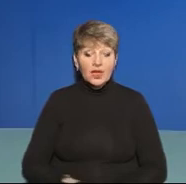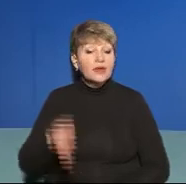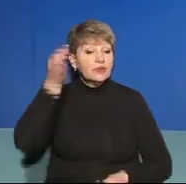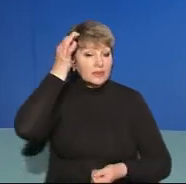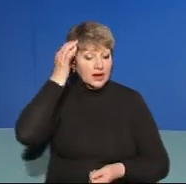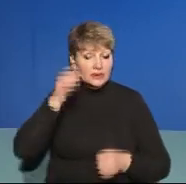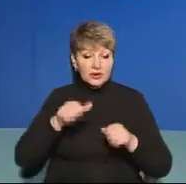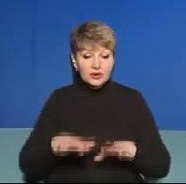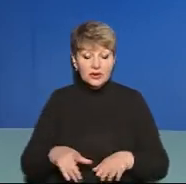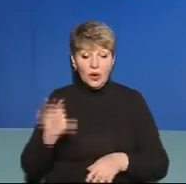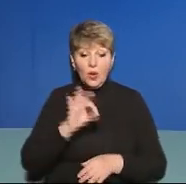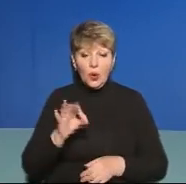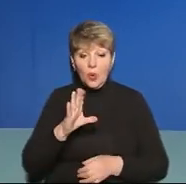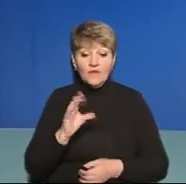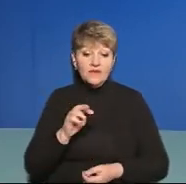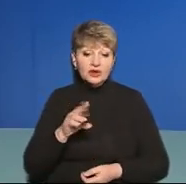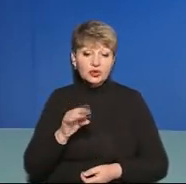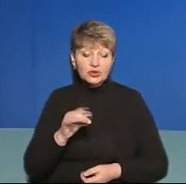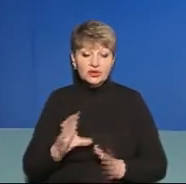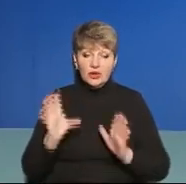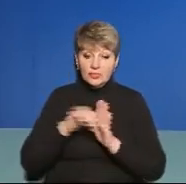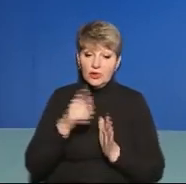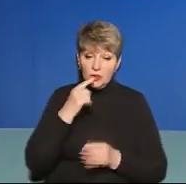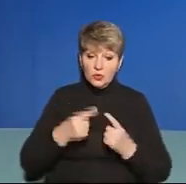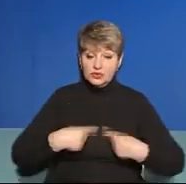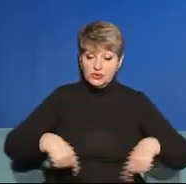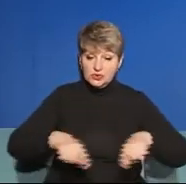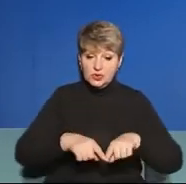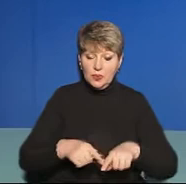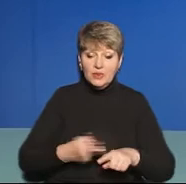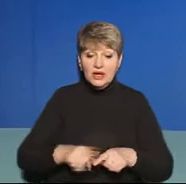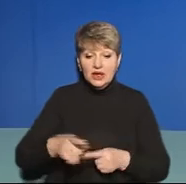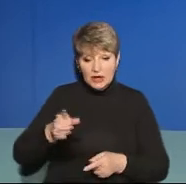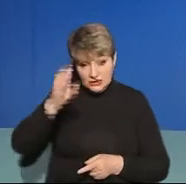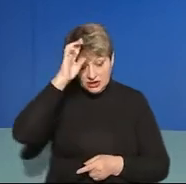Нагадаю, рішення про зарахування Ватутіного до червоної зони Держкомісія з питань